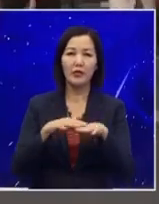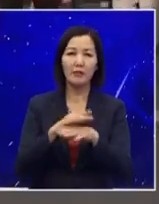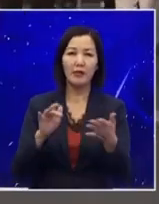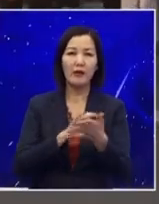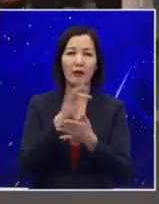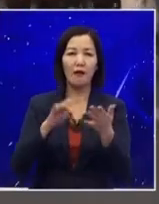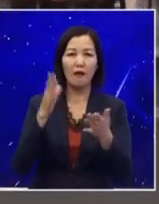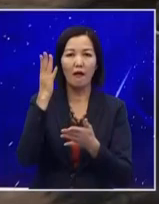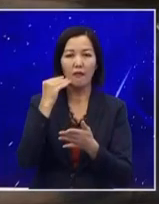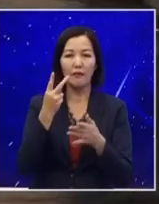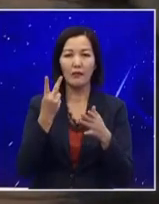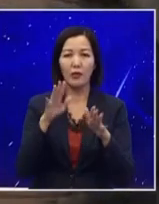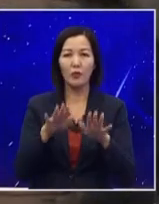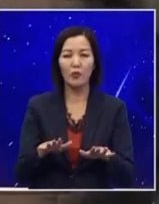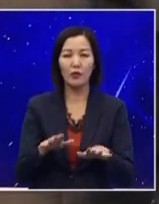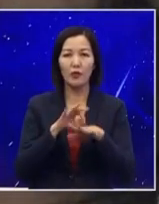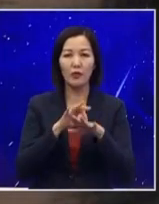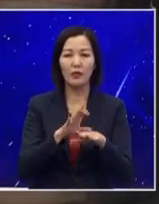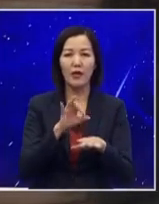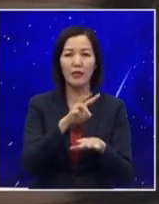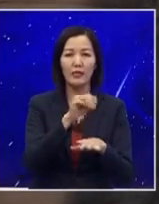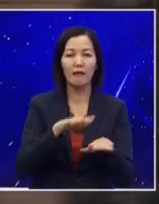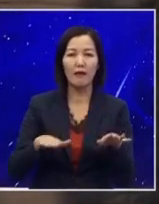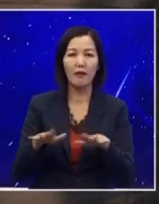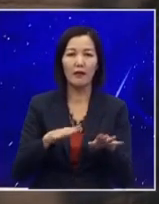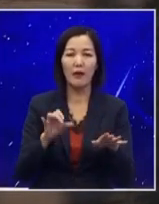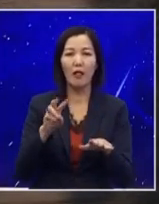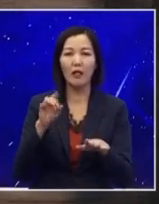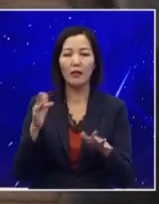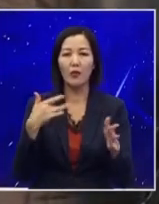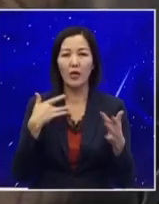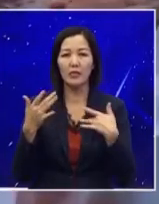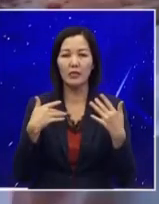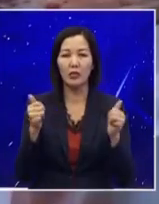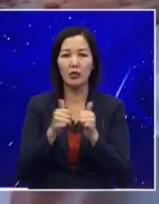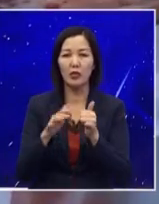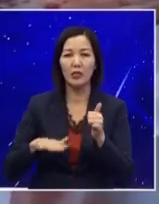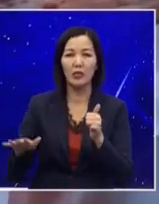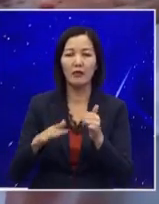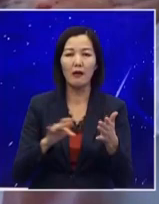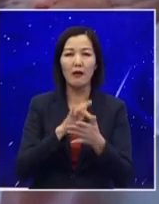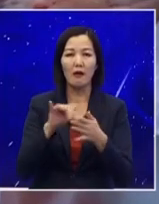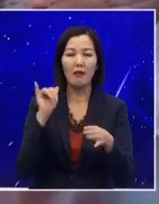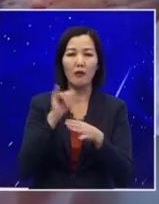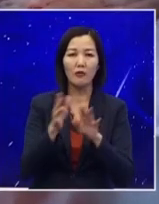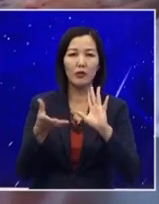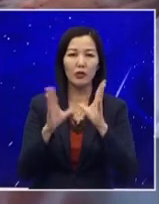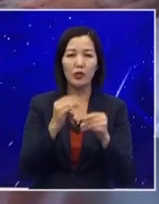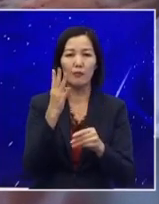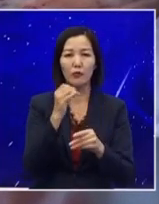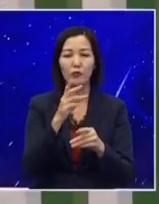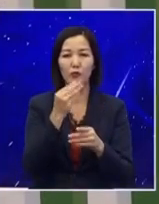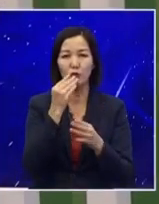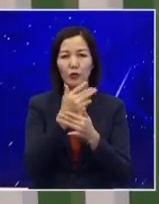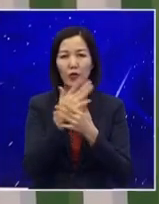екі жерінде өтті. Халық көп жүретін Астана алаңы мен Алатау концерт залының аумағында. Алматылықтар мен қала қонақтарына жалпы көлемі 400 тоннадан